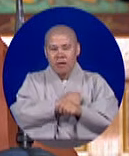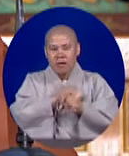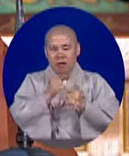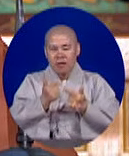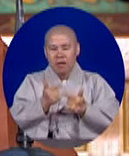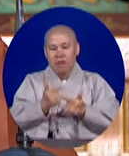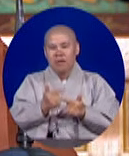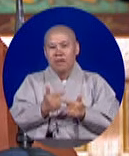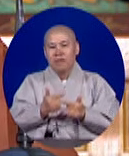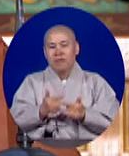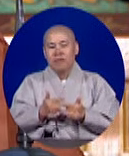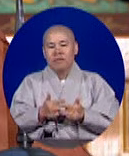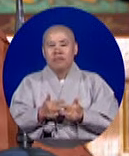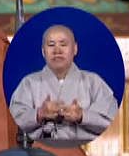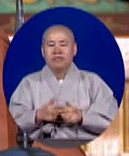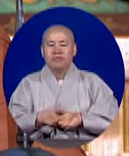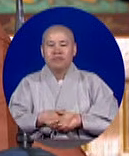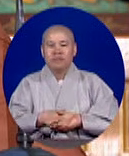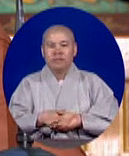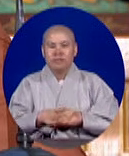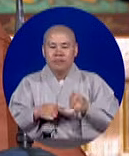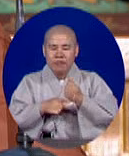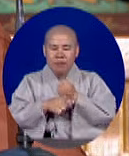하는 거하고 그렇습니다.